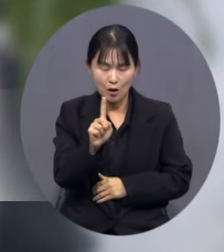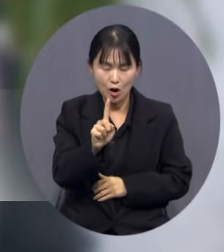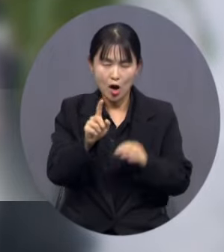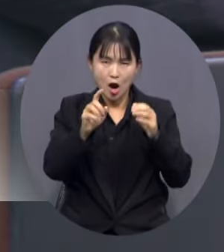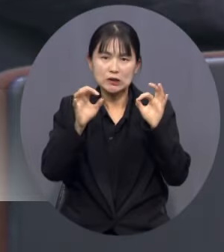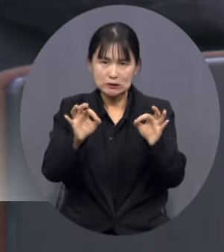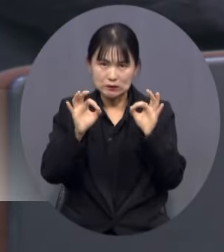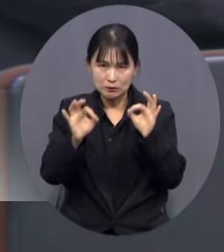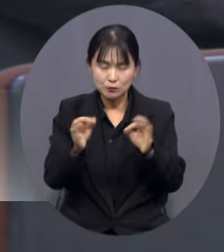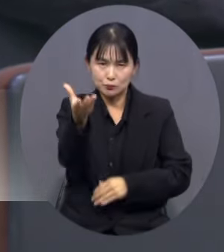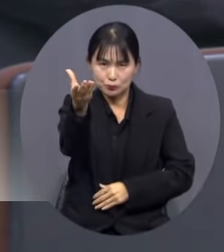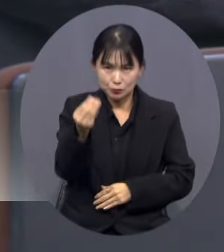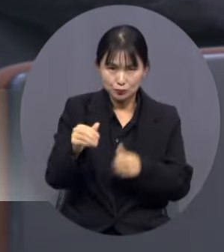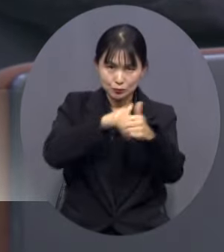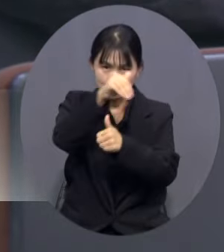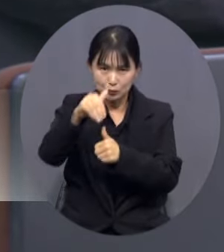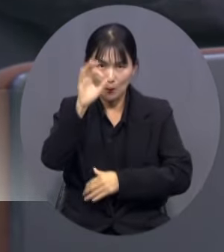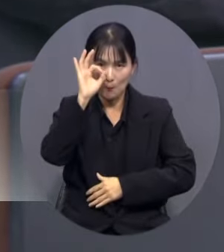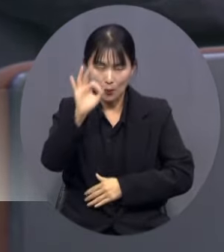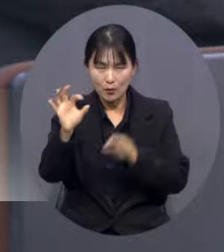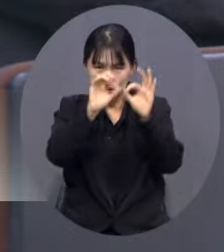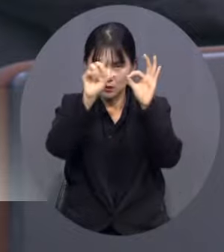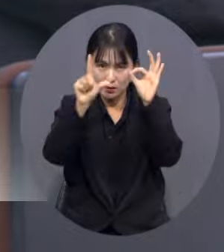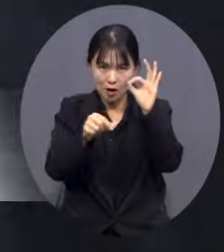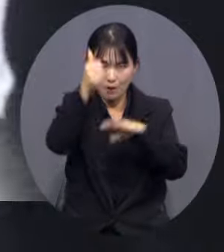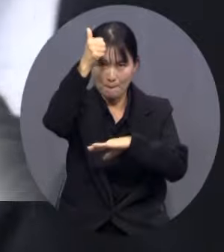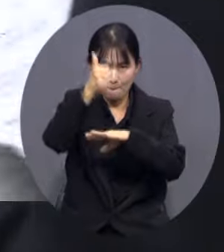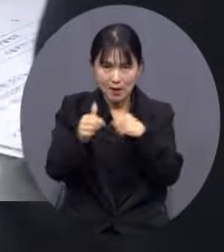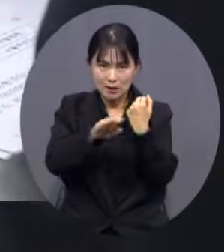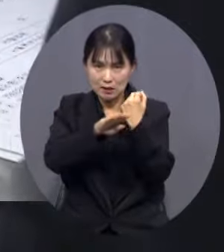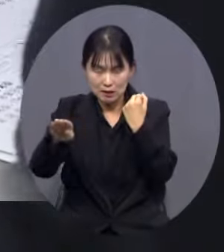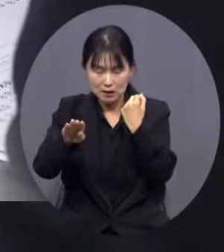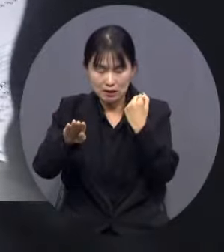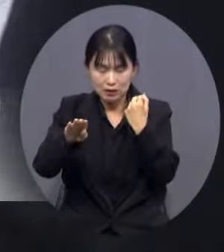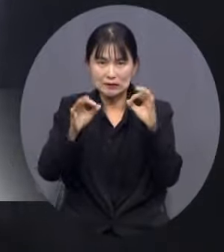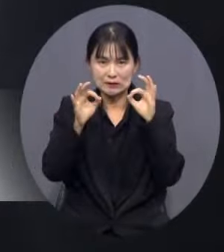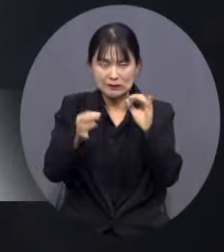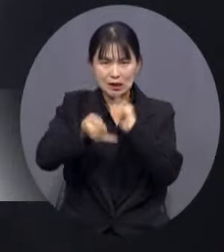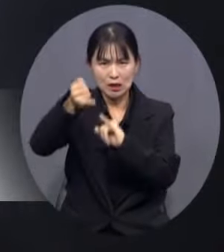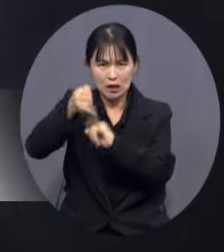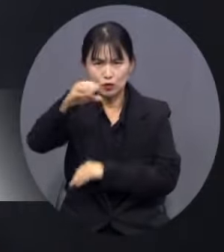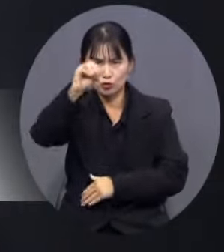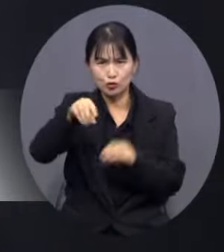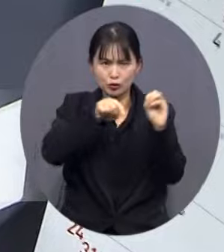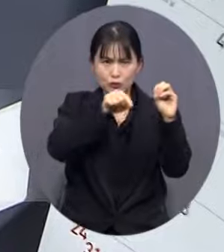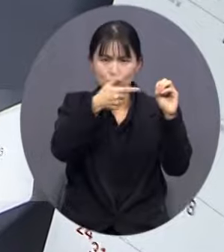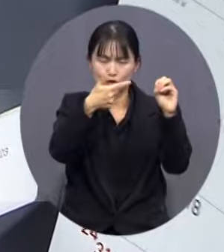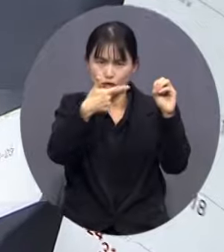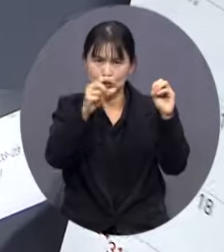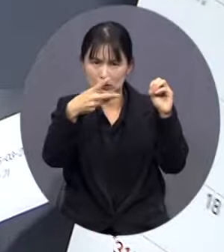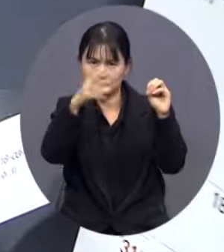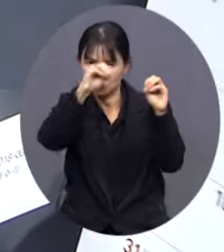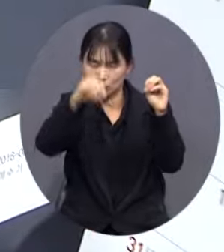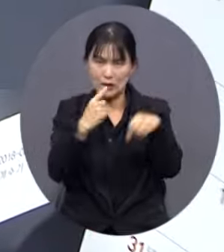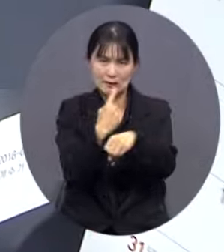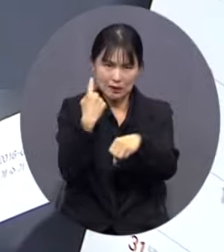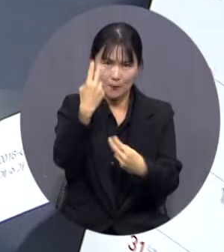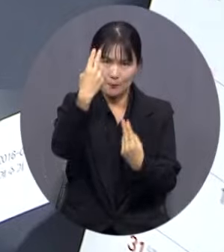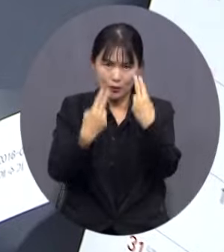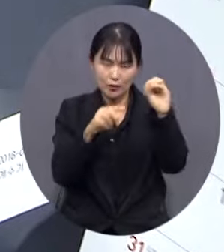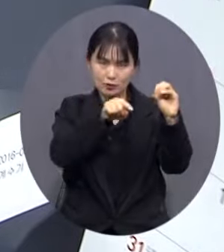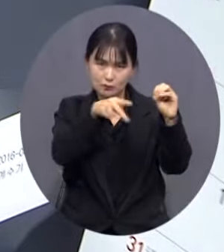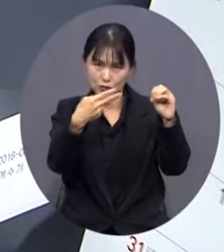금융기관 여수신 동향에 따르면 10월 말 기준 제주 지역 예금은행 연체율은 0.62%로 1년 전보다